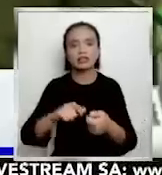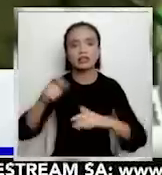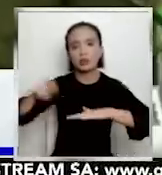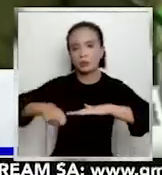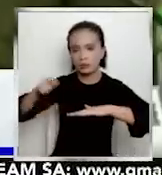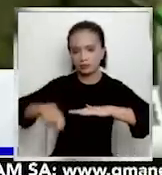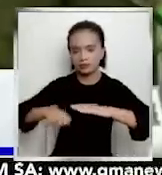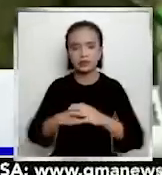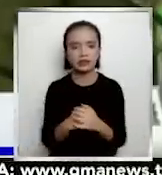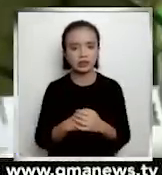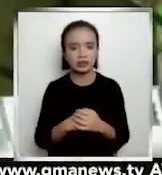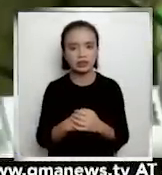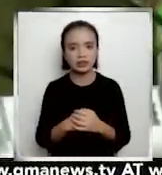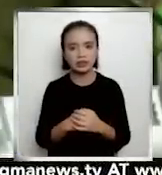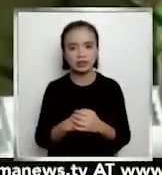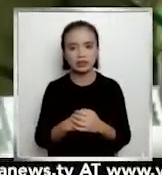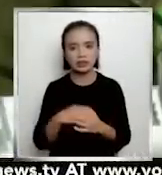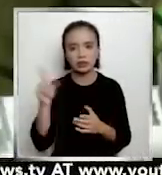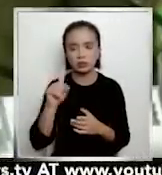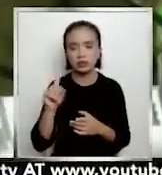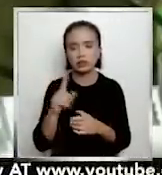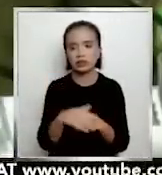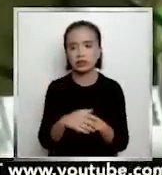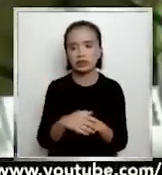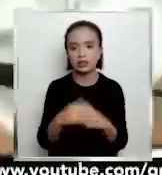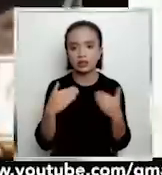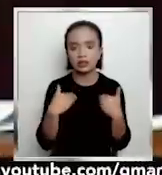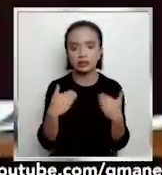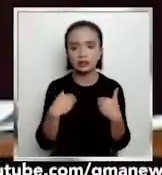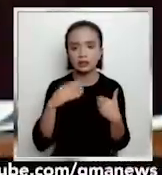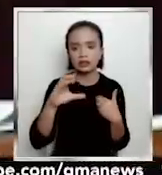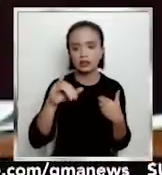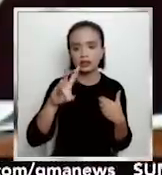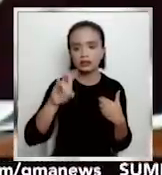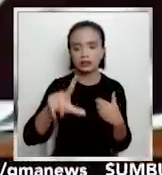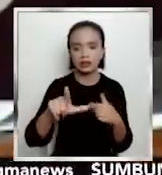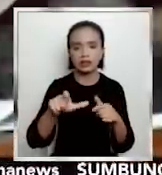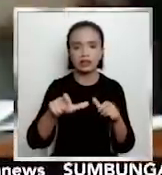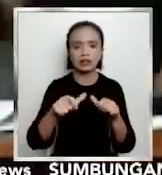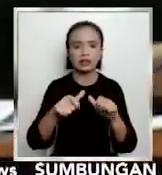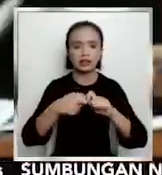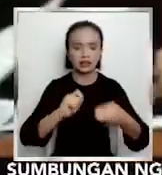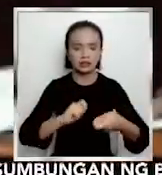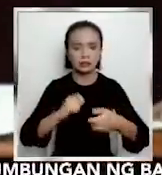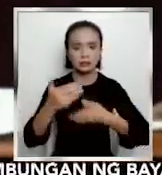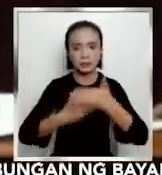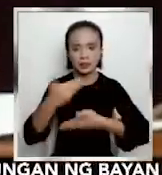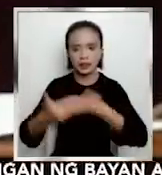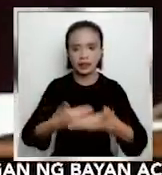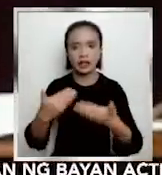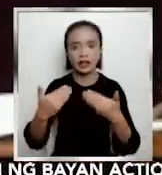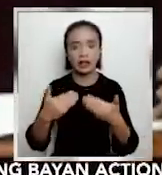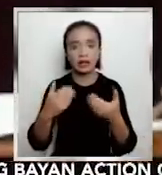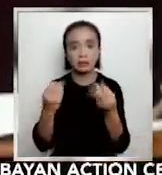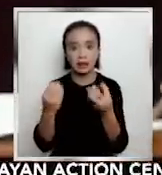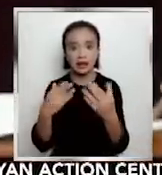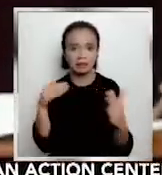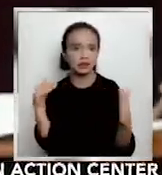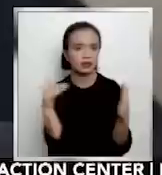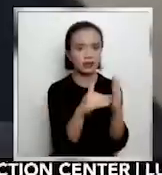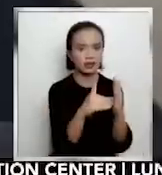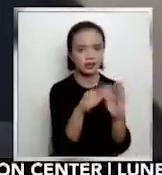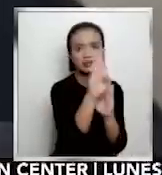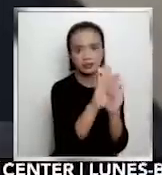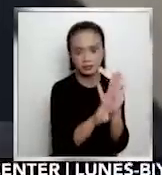This removes the burden of undergoing the civil annulment procedure. May mga kontra sa lahat ng panukala. The bills are